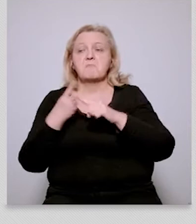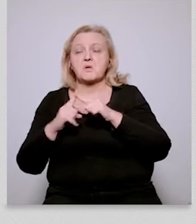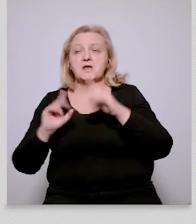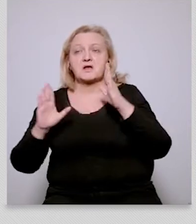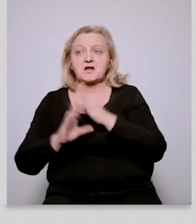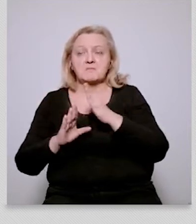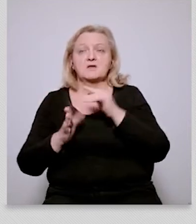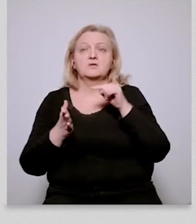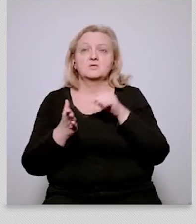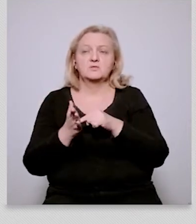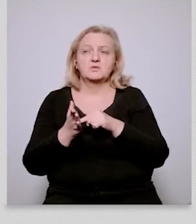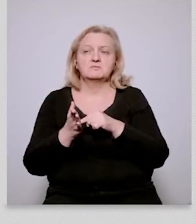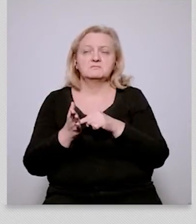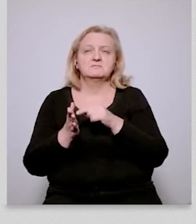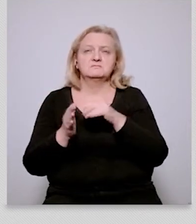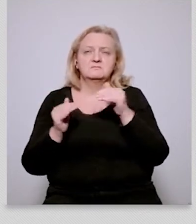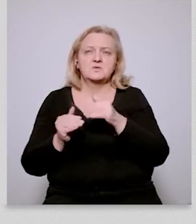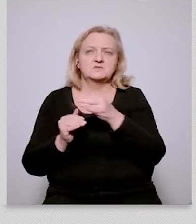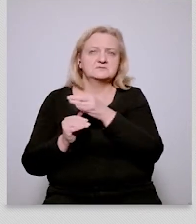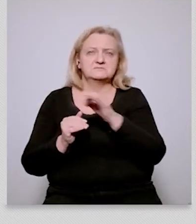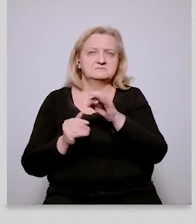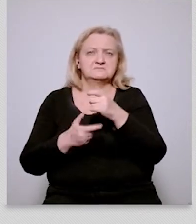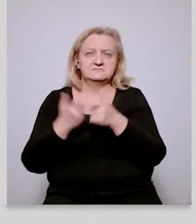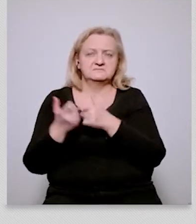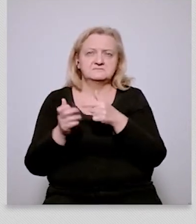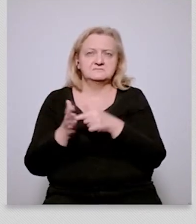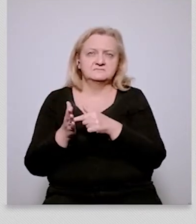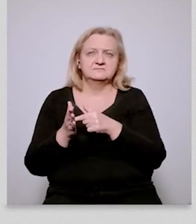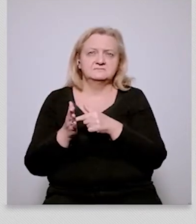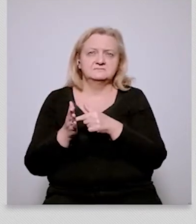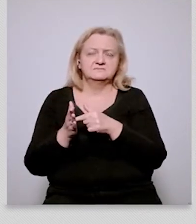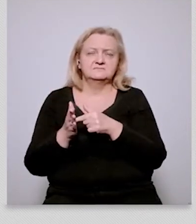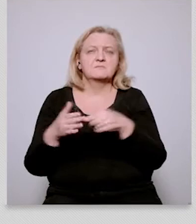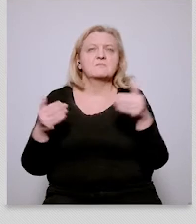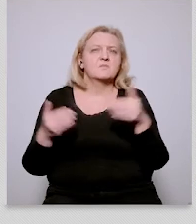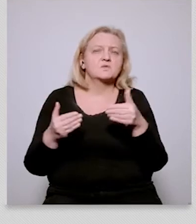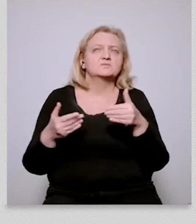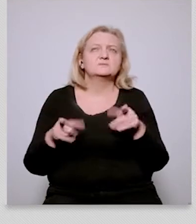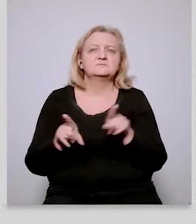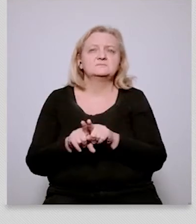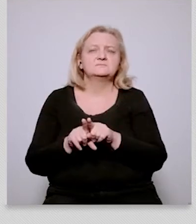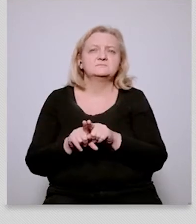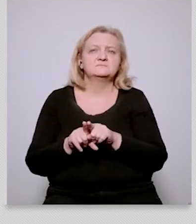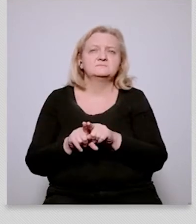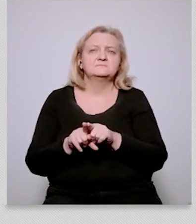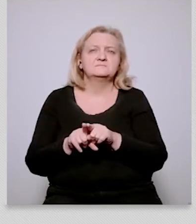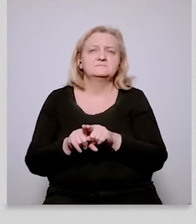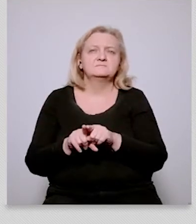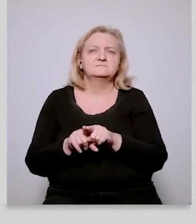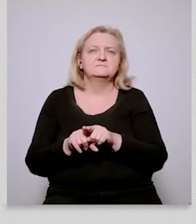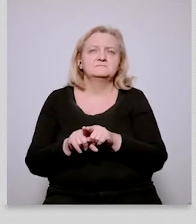instrumentalizowana i że może mieć pewien